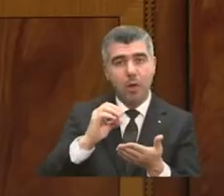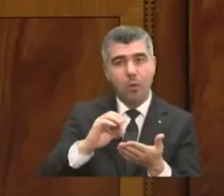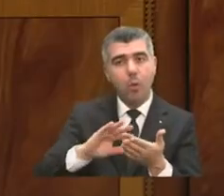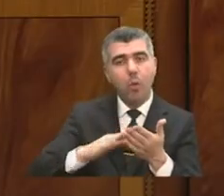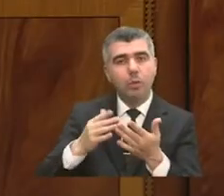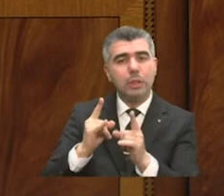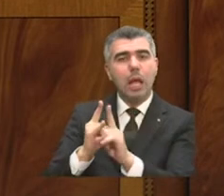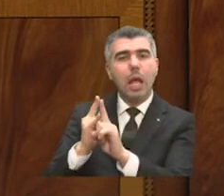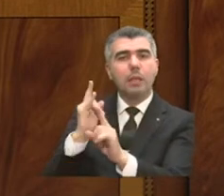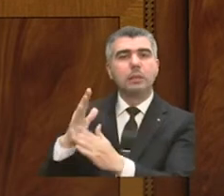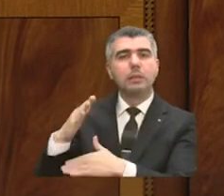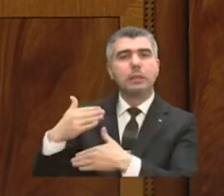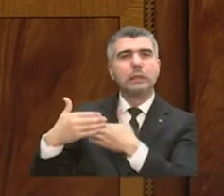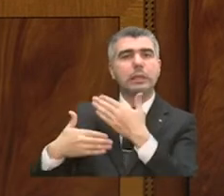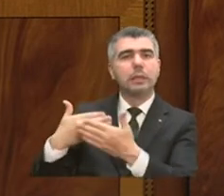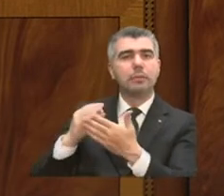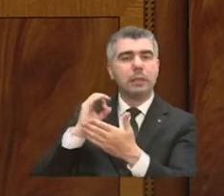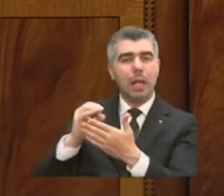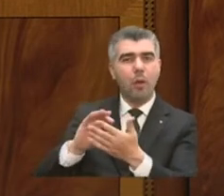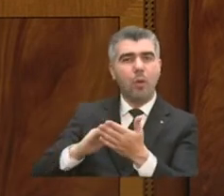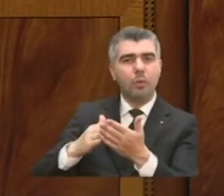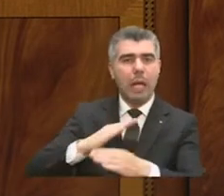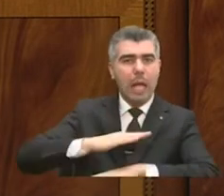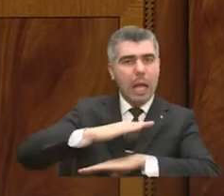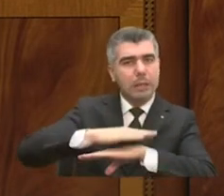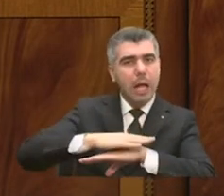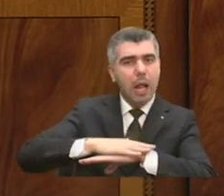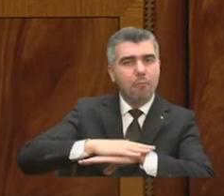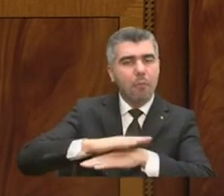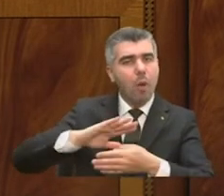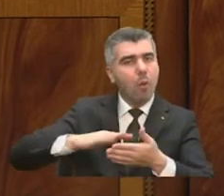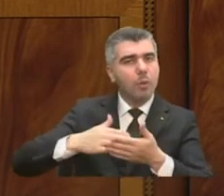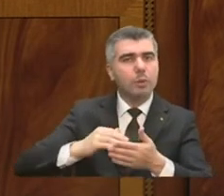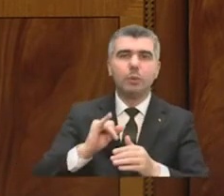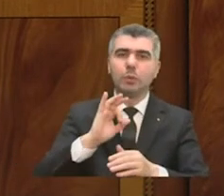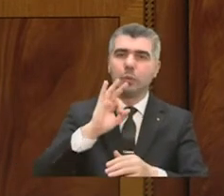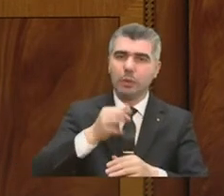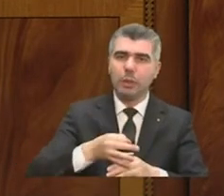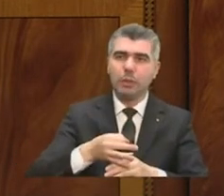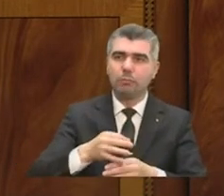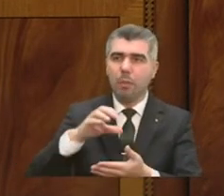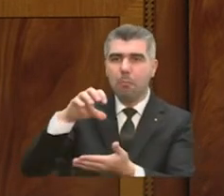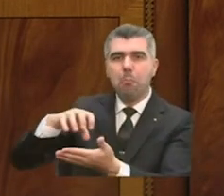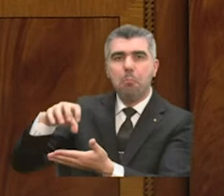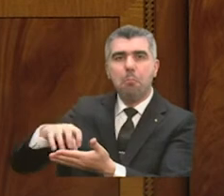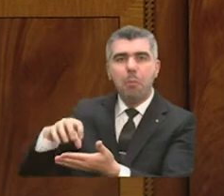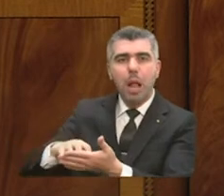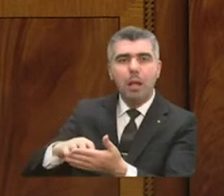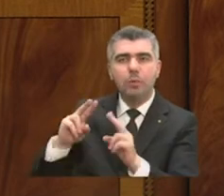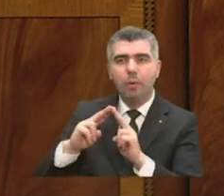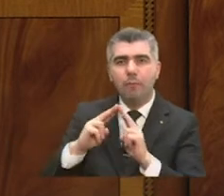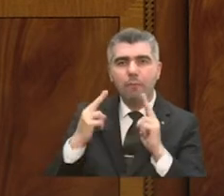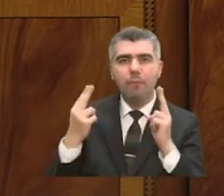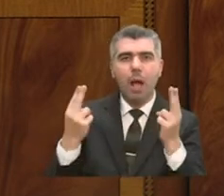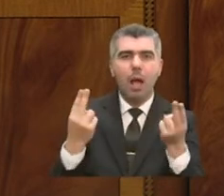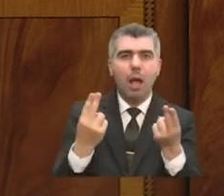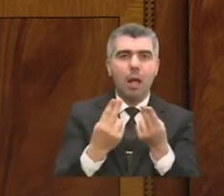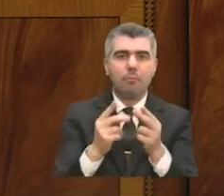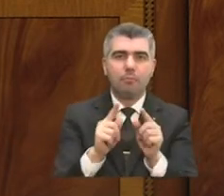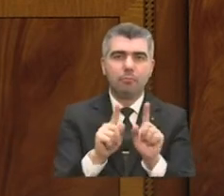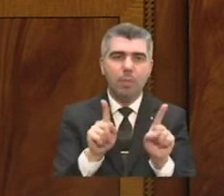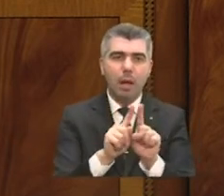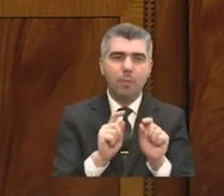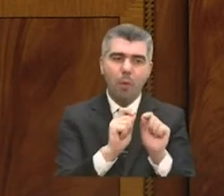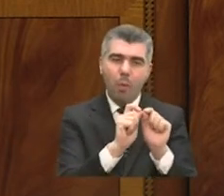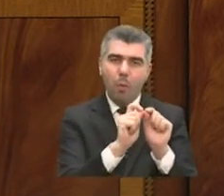Le Maroc est un pays qui a établi sa politique étrangère